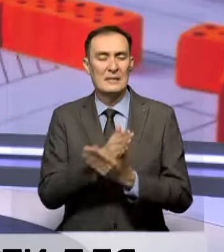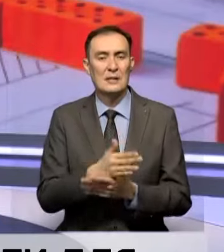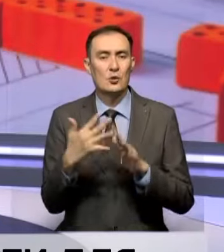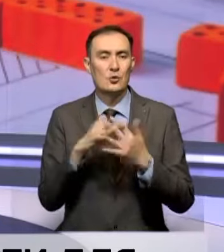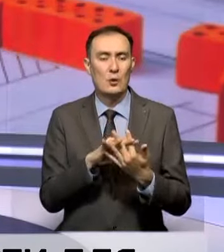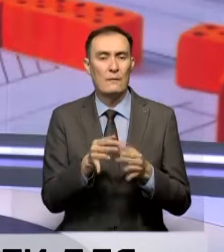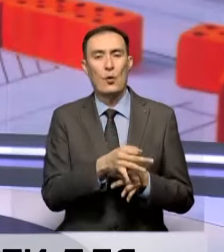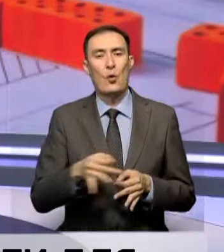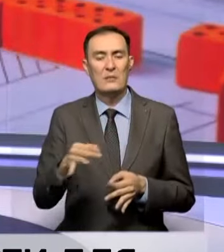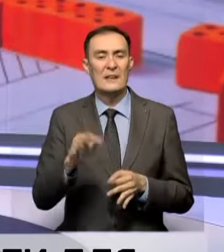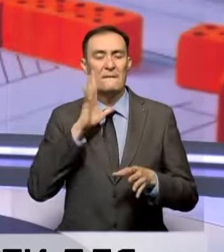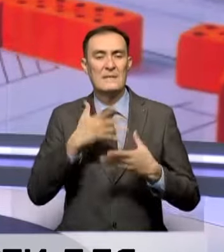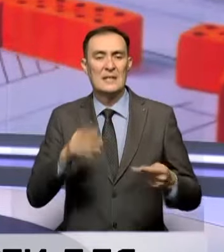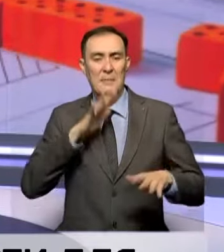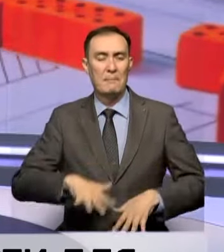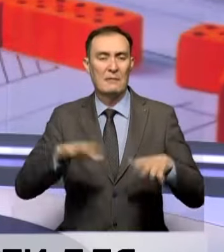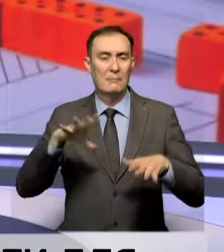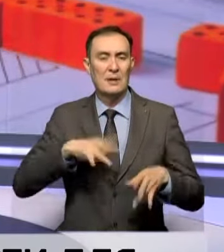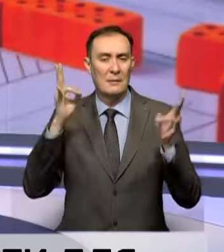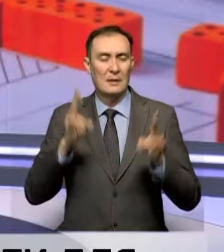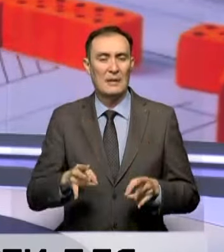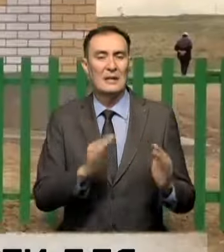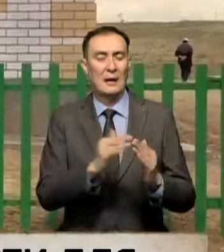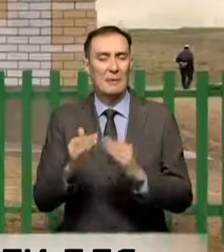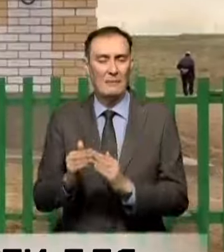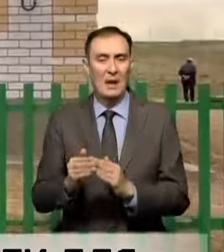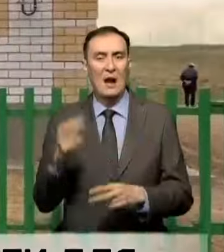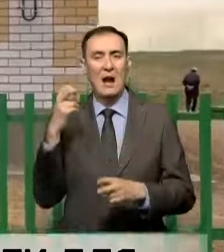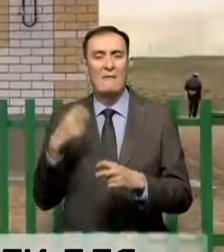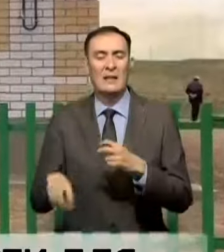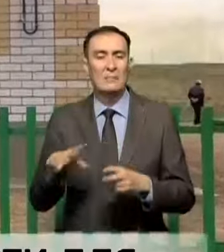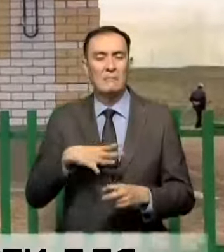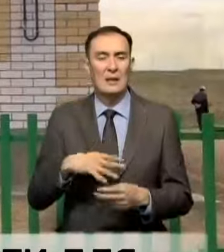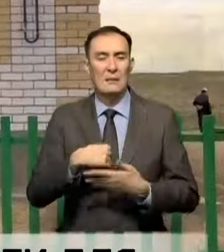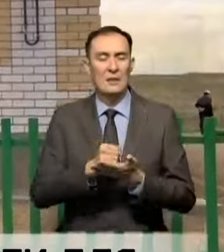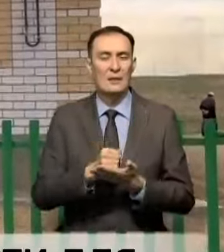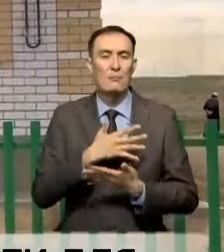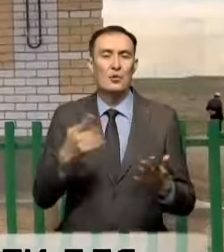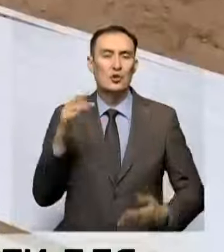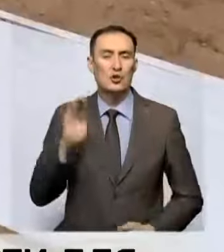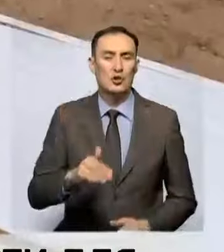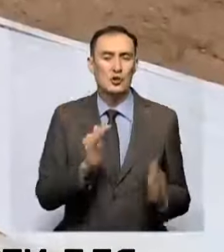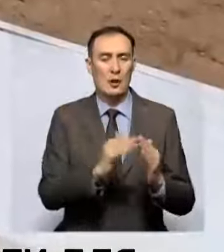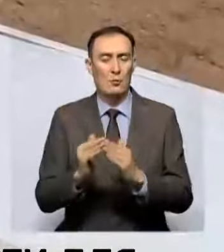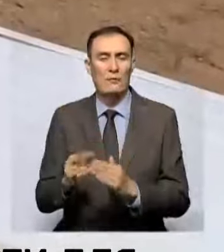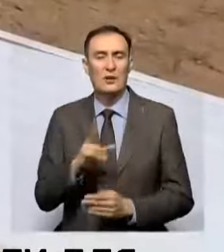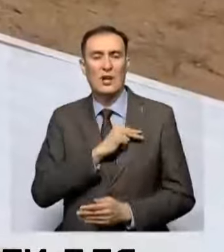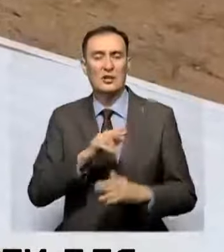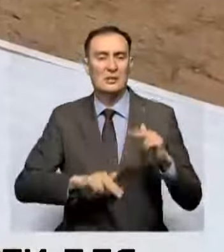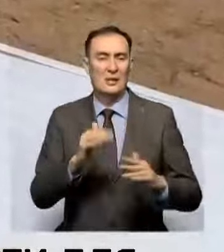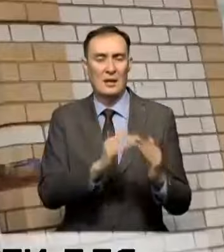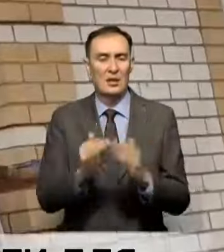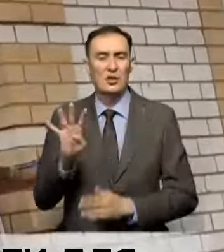села региона, где весенними паводками подтопило жилые дома. Аварийными были признаны более 1000 домов и дачных